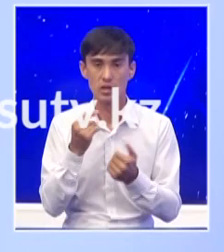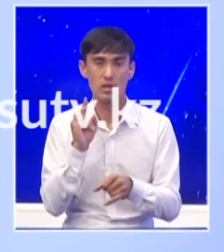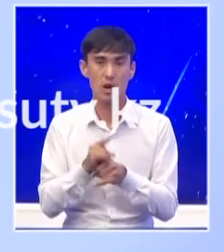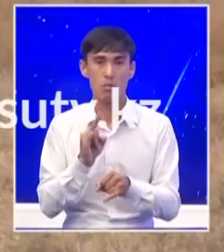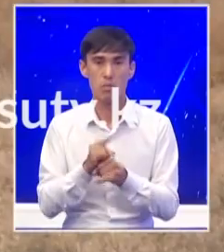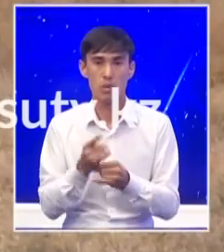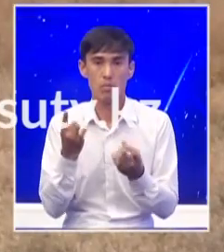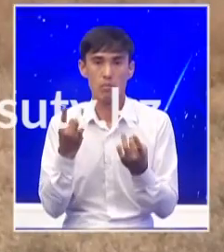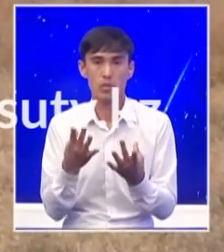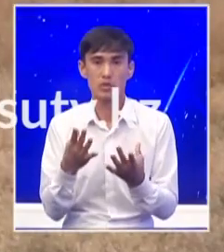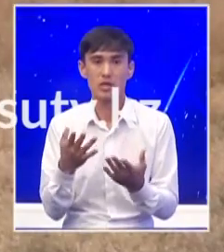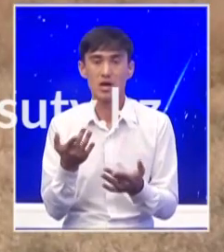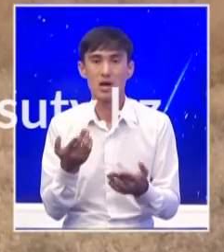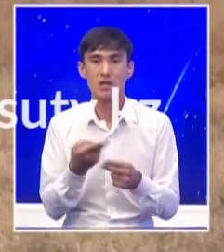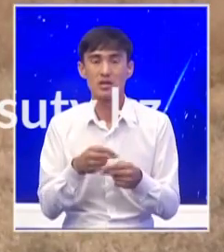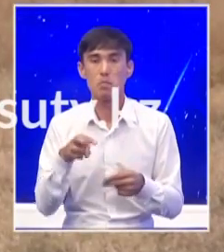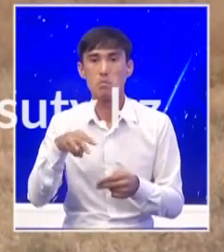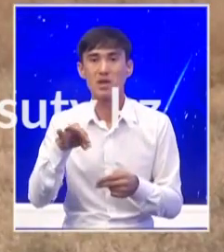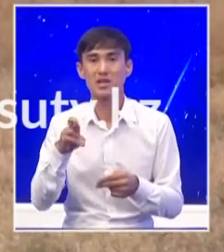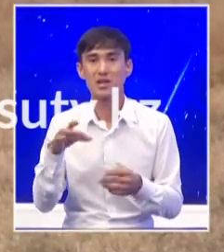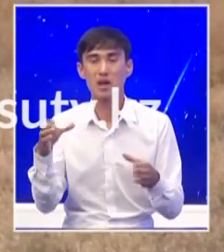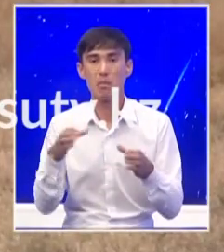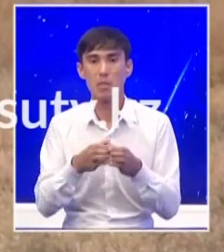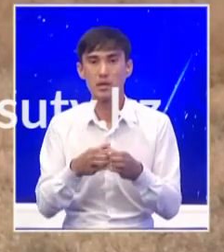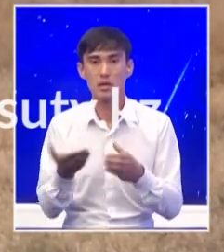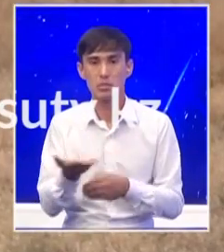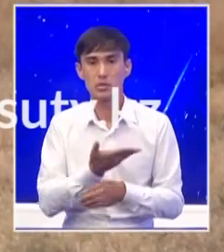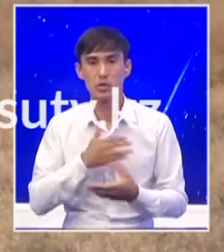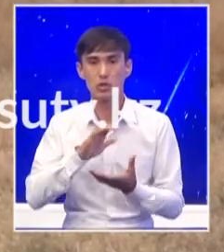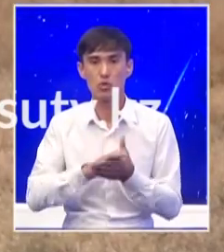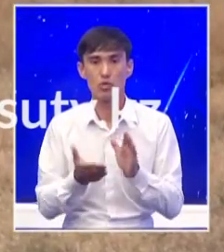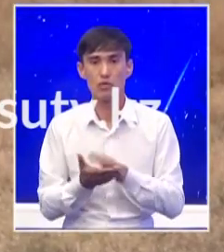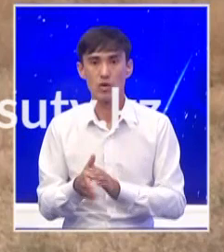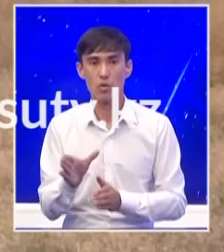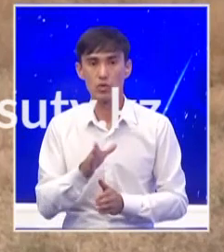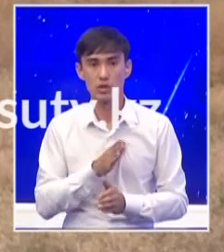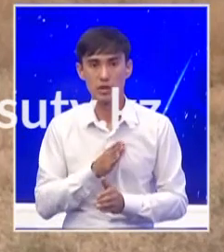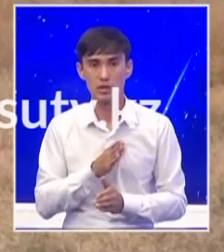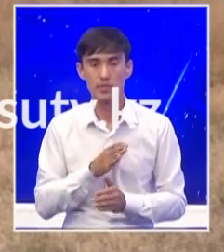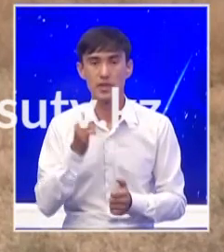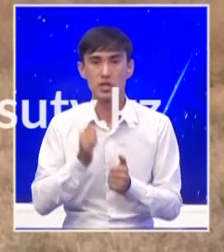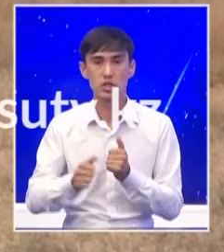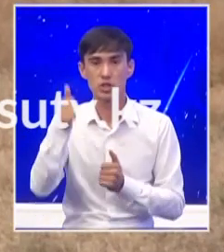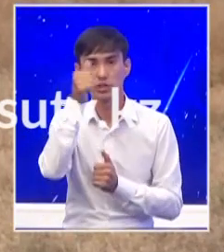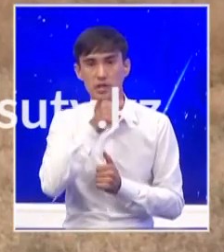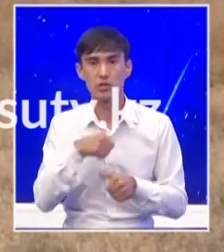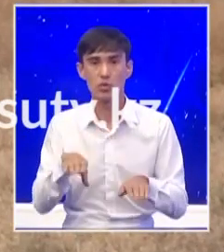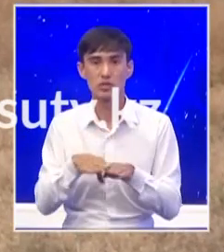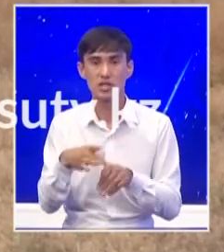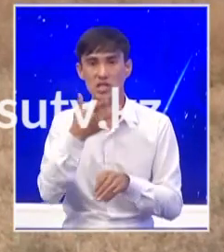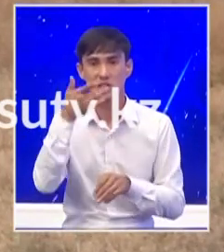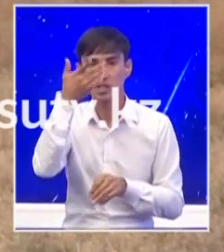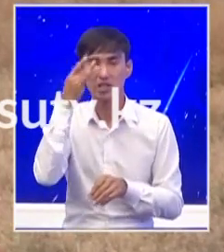ақпарат. Бұл біздің мердігер компания, бізбен договор отырған. Жыл сайын осындай жаз